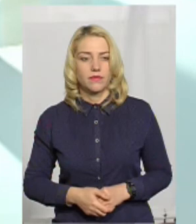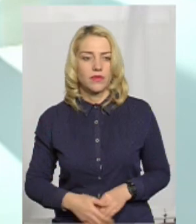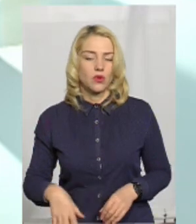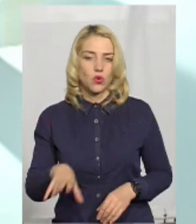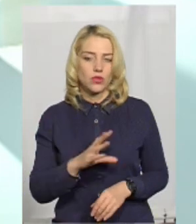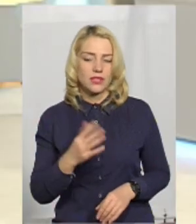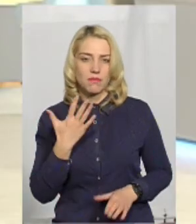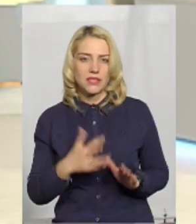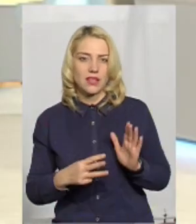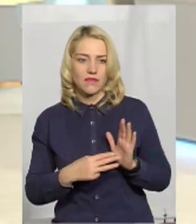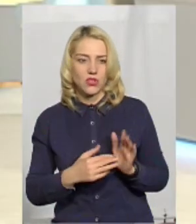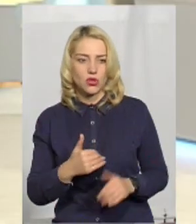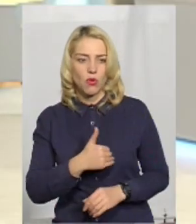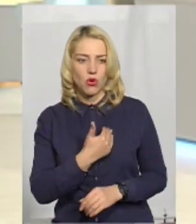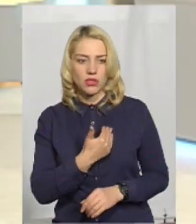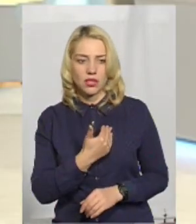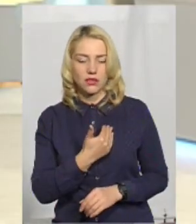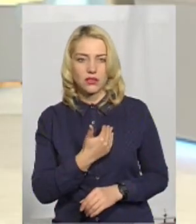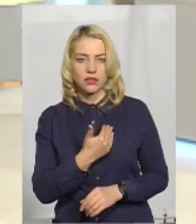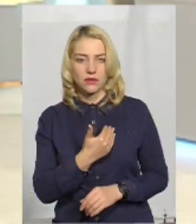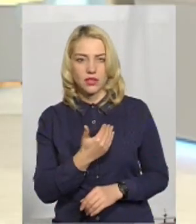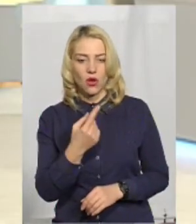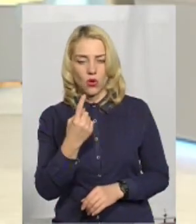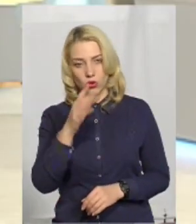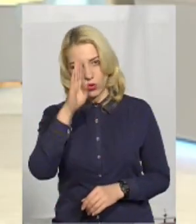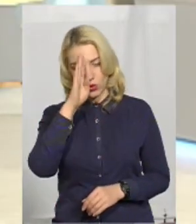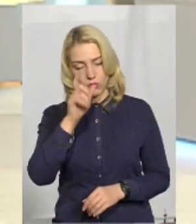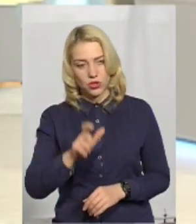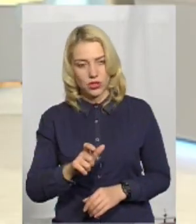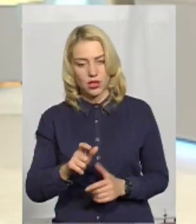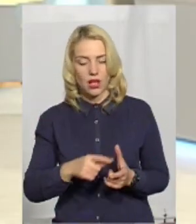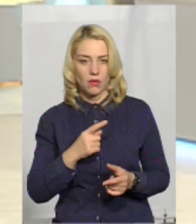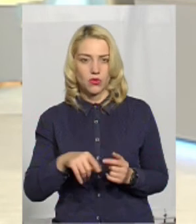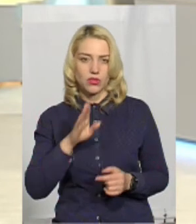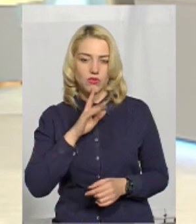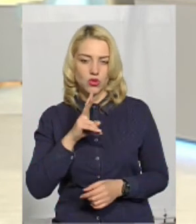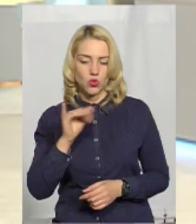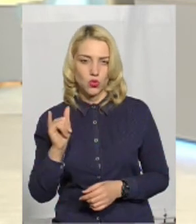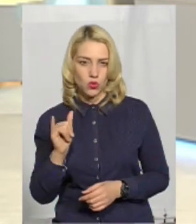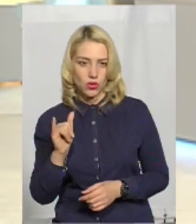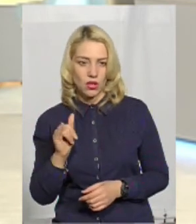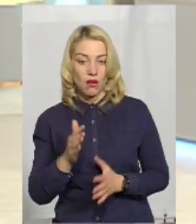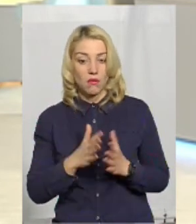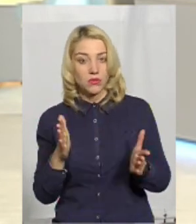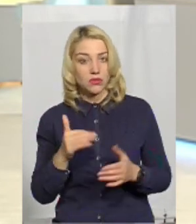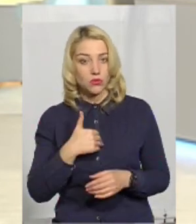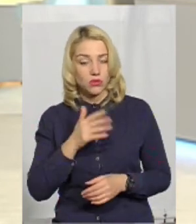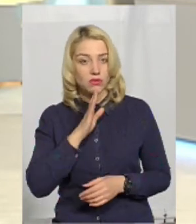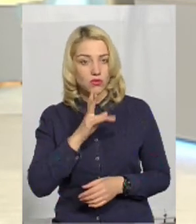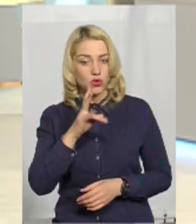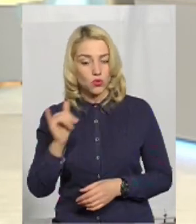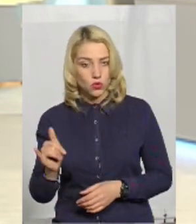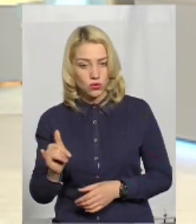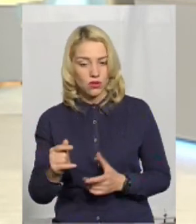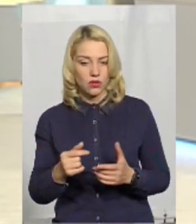всі 58 хочуть одного хлопчика або дівчинку, або в більшості свою дівчинку,